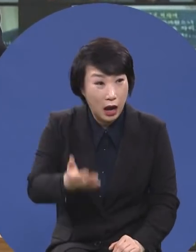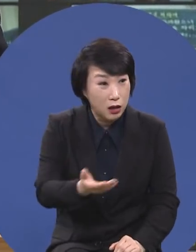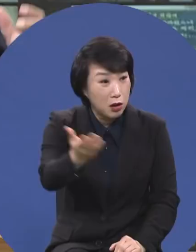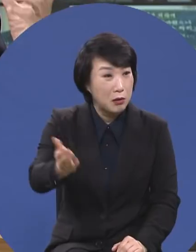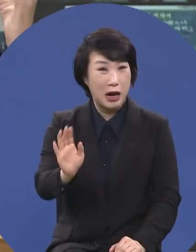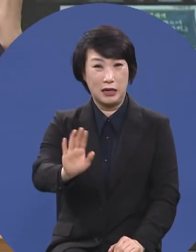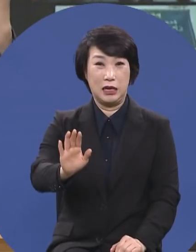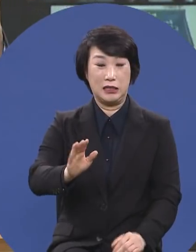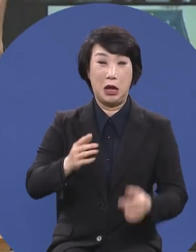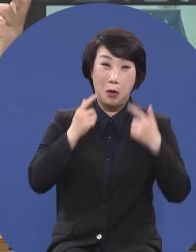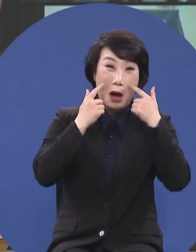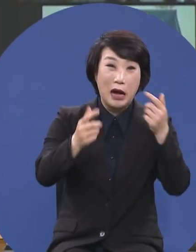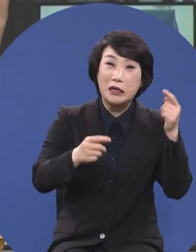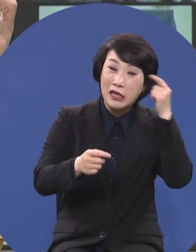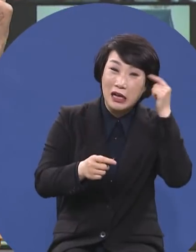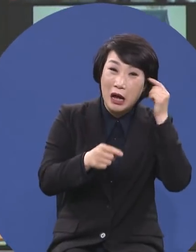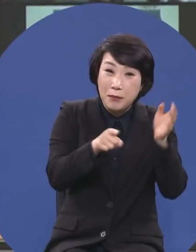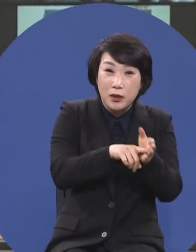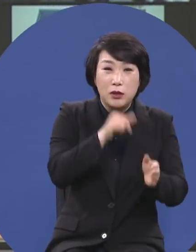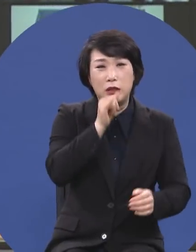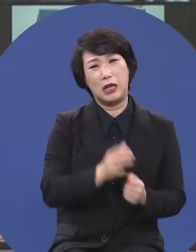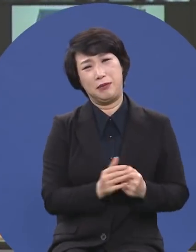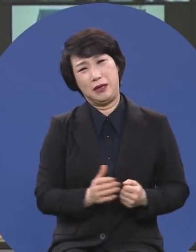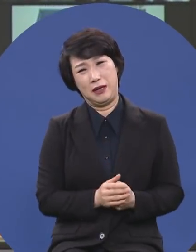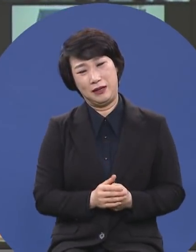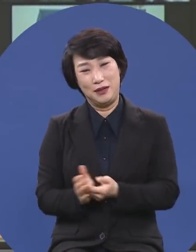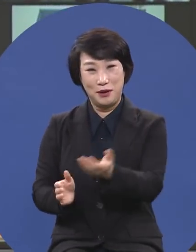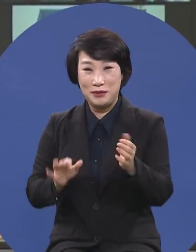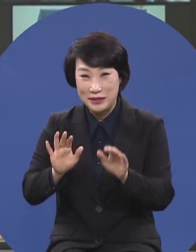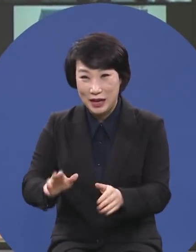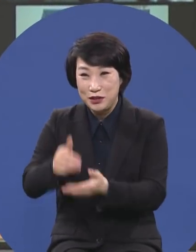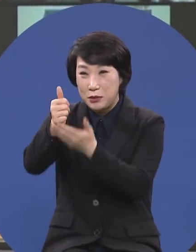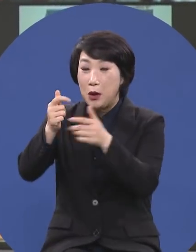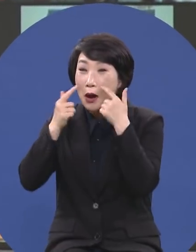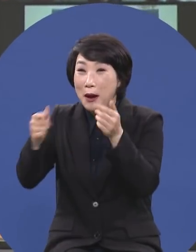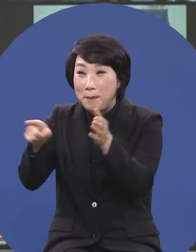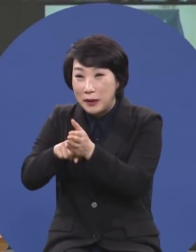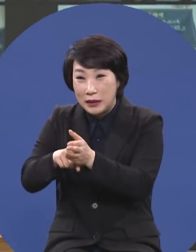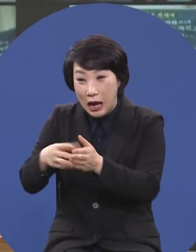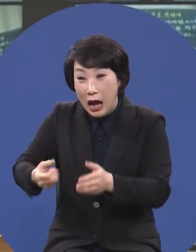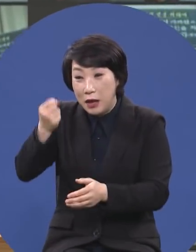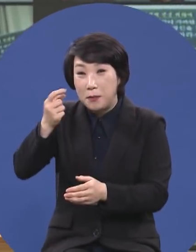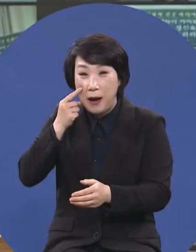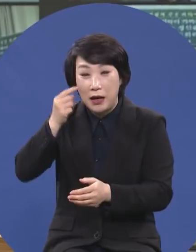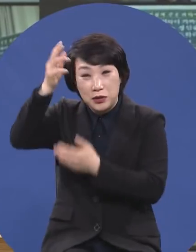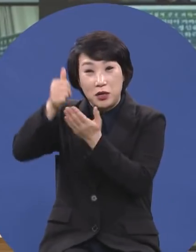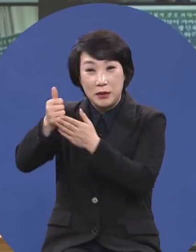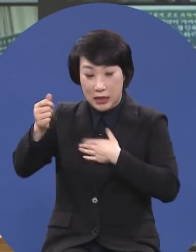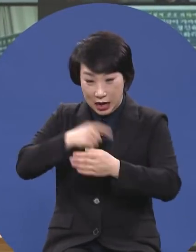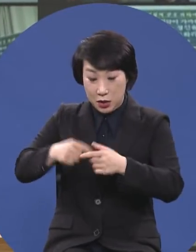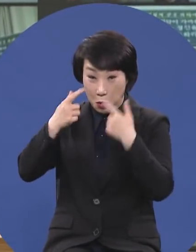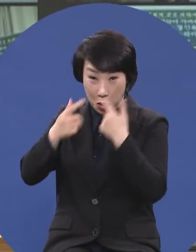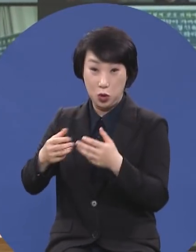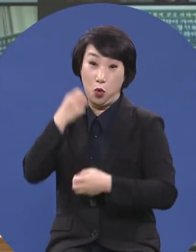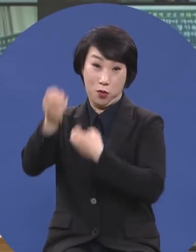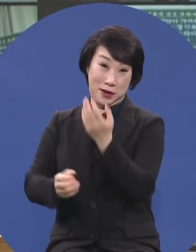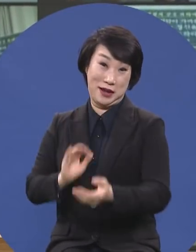소리요. 주님의 확신에 찬 사람은 여러분들 내 속에서 성령이 확신된 고백을 하게